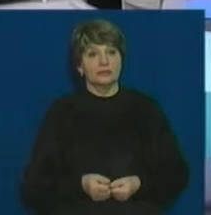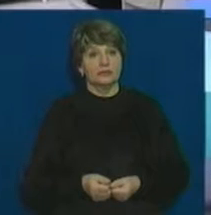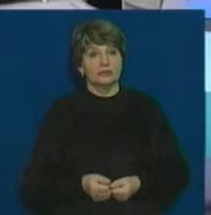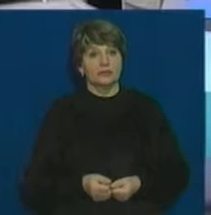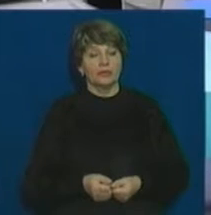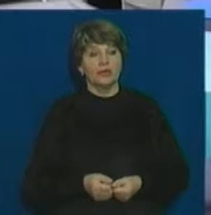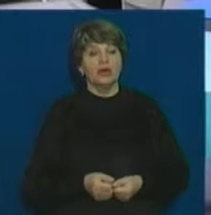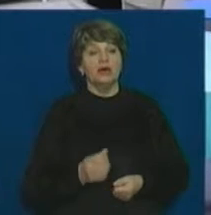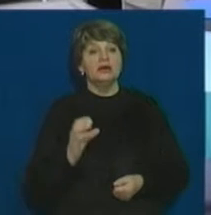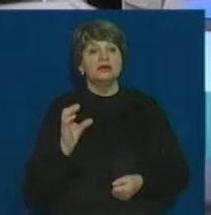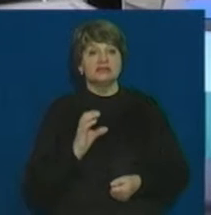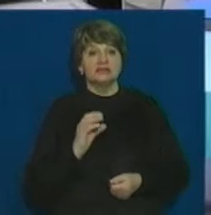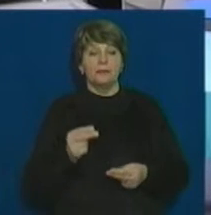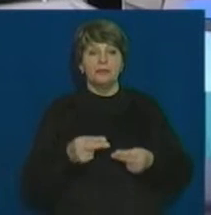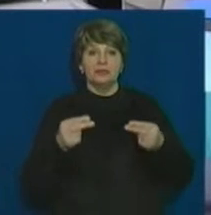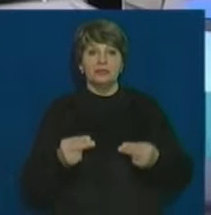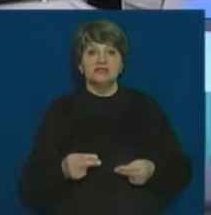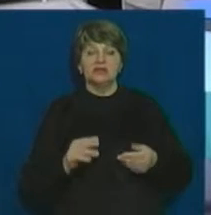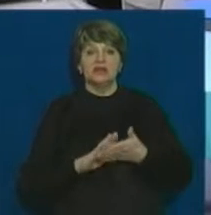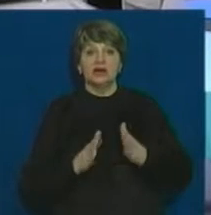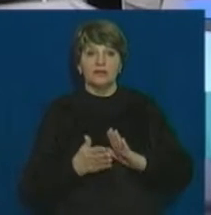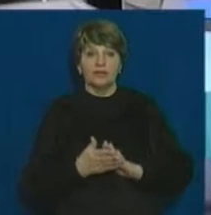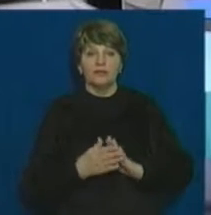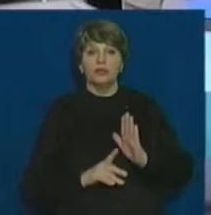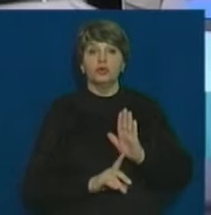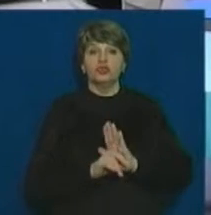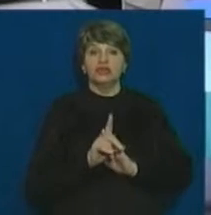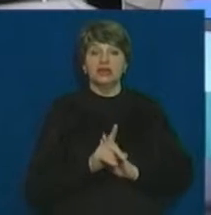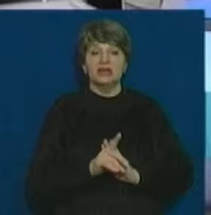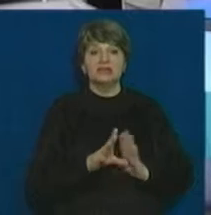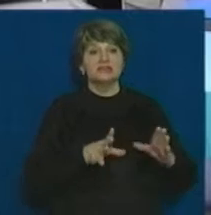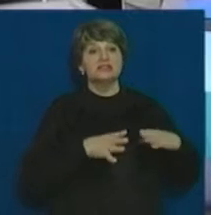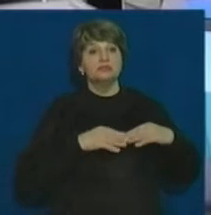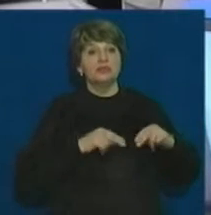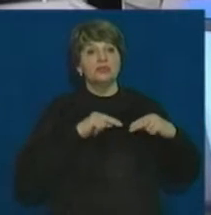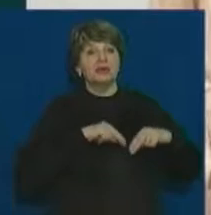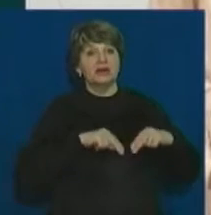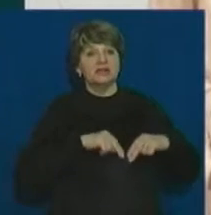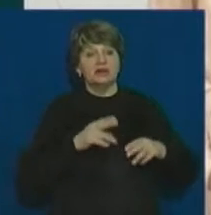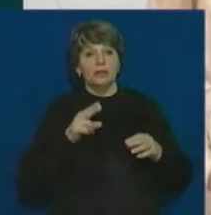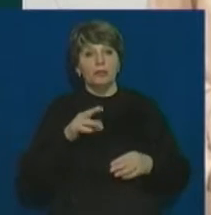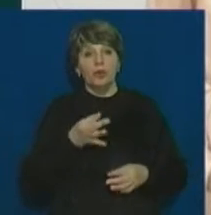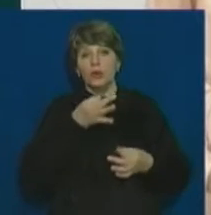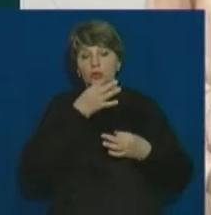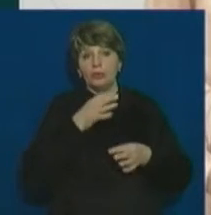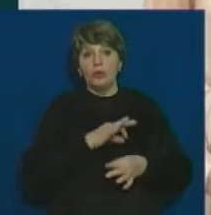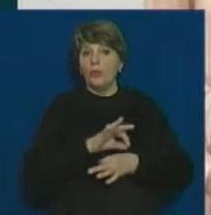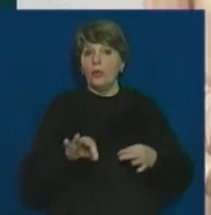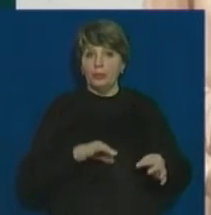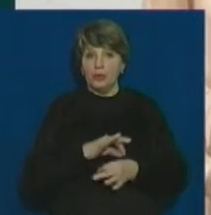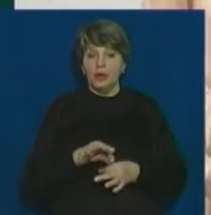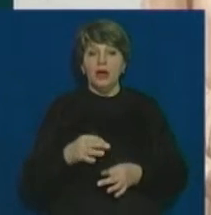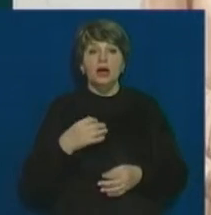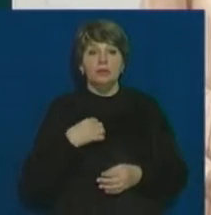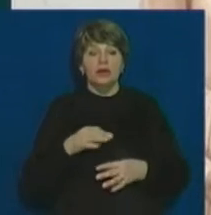З підписання меморандуму взагалі починається співпраця в будь-якому місті по цьому проєкту у Інституту Республіка. Ми провели